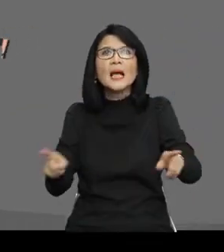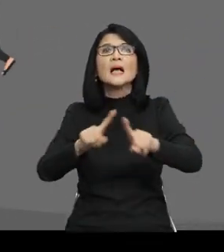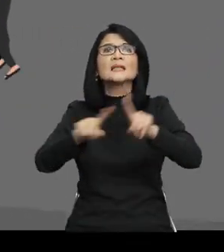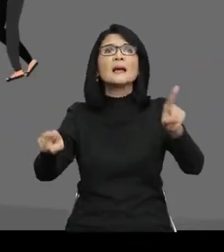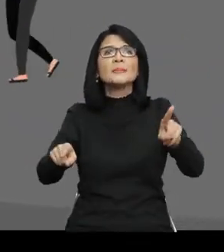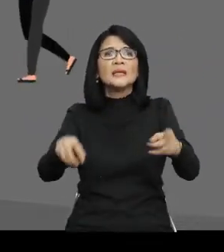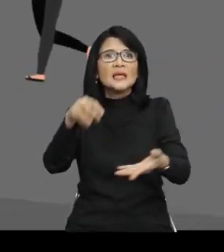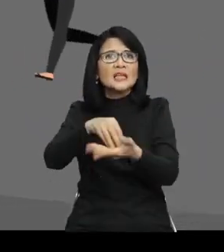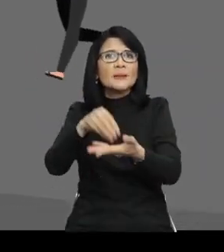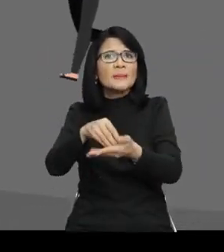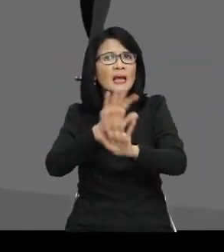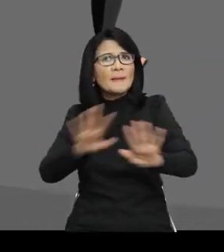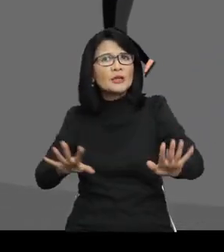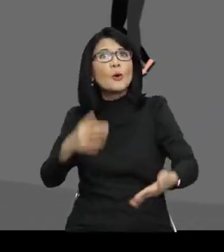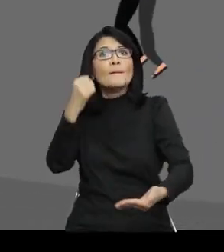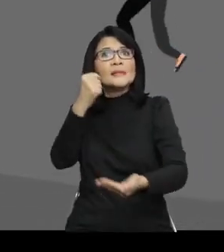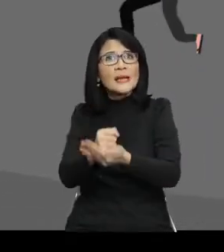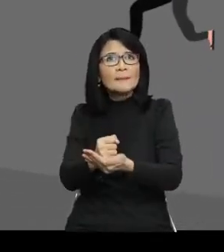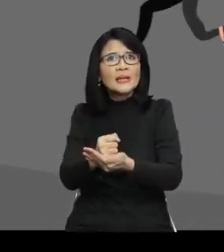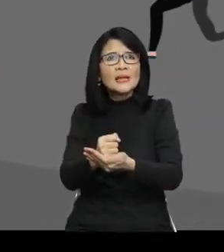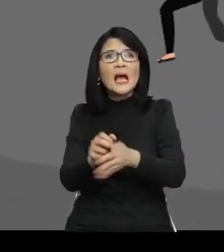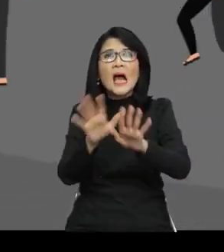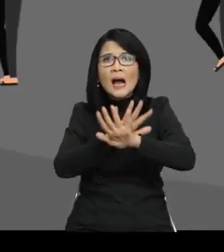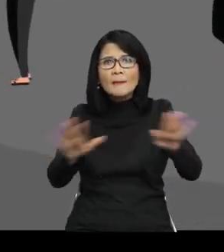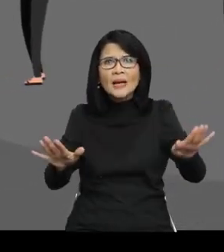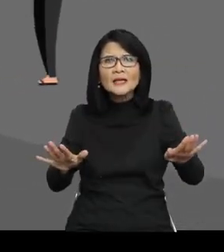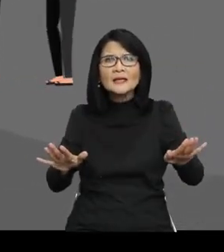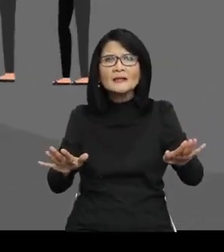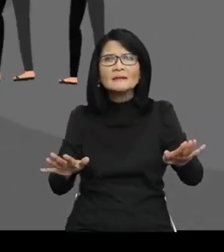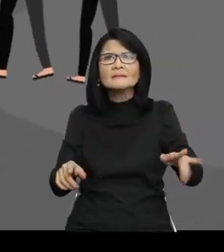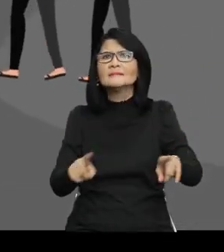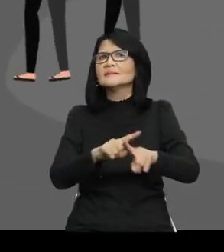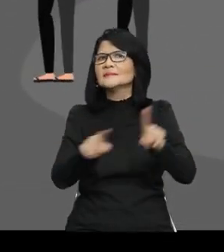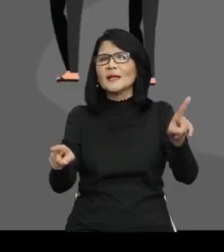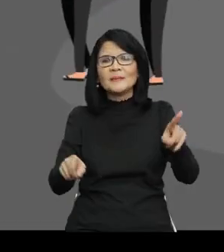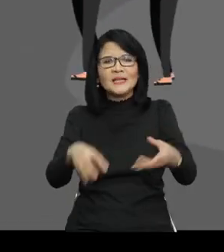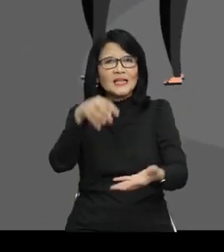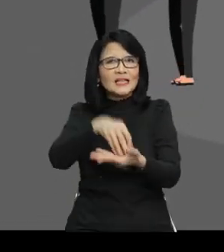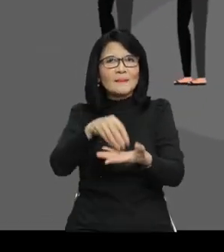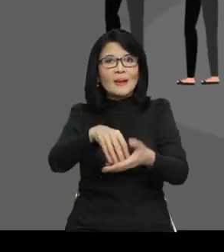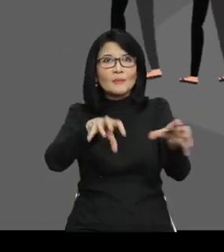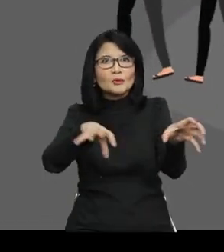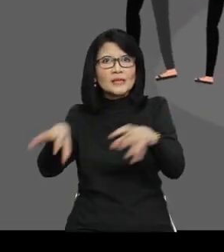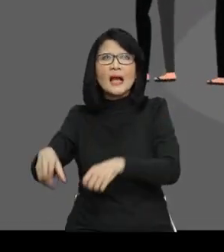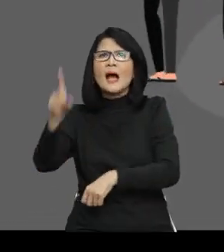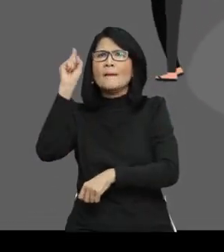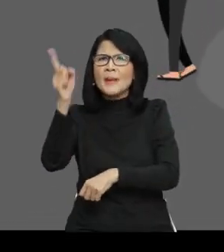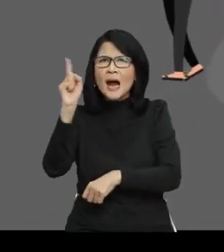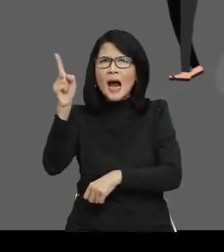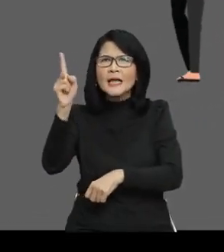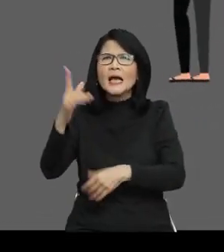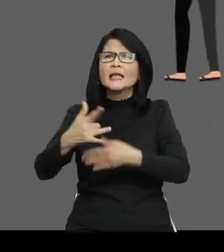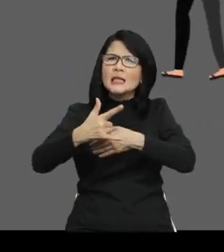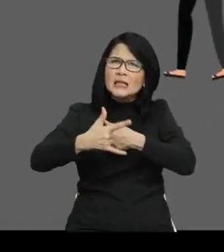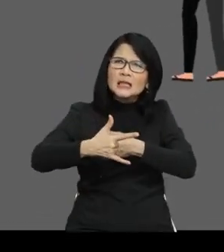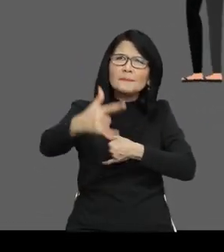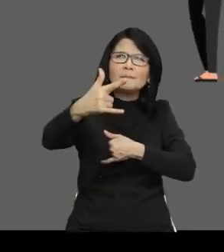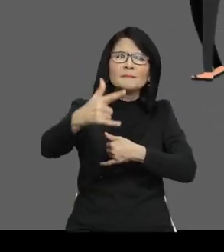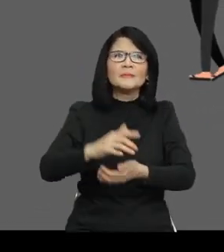Namun, apakah titik aman ini menjamin keamanan mereka? Nyatanya, dalam pengungsian, bahaya masih mengintai